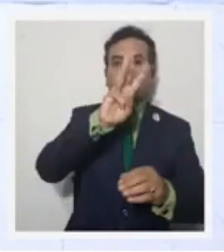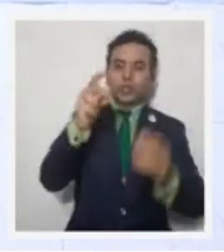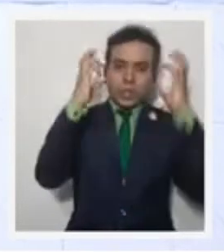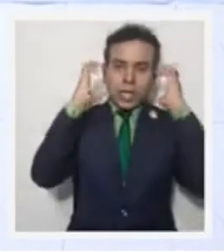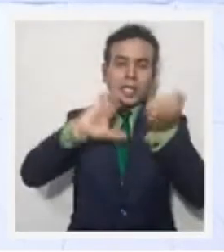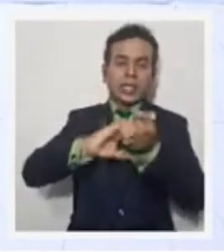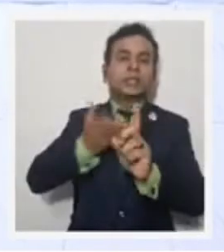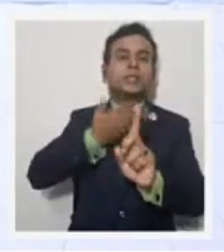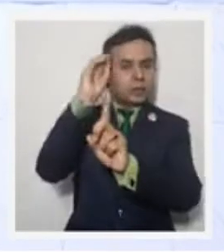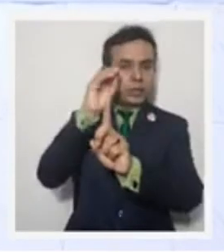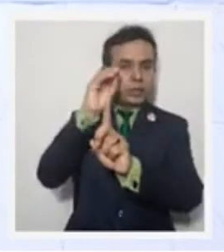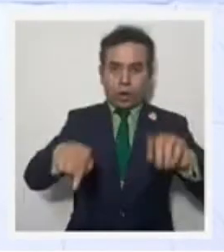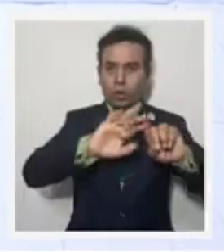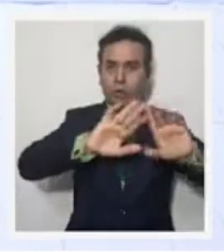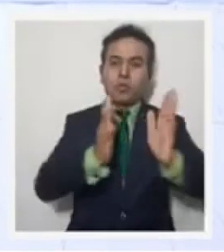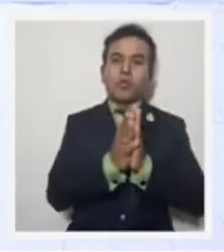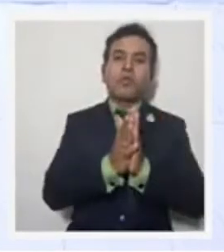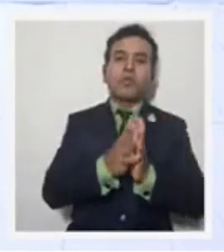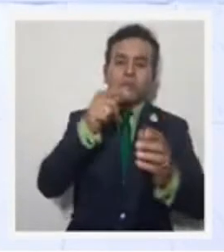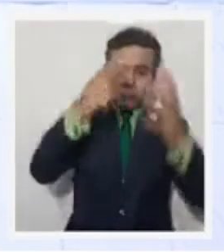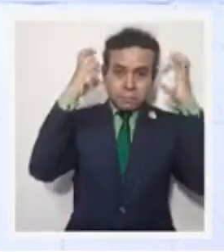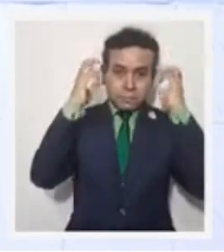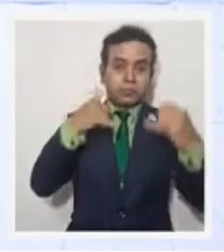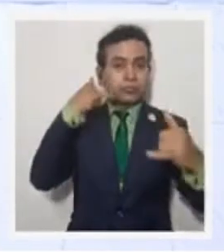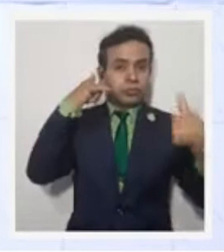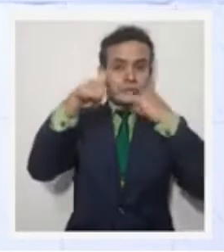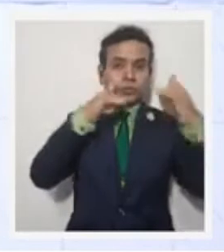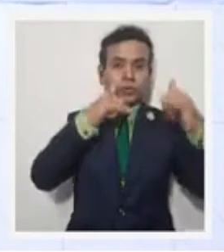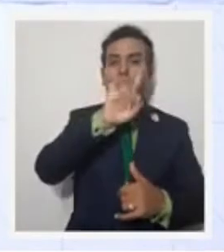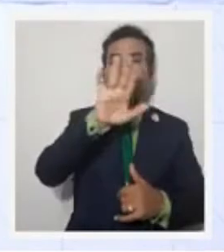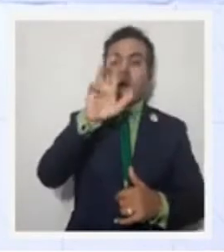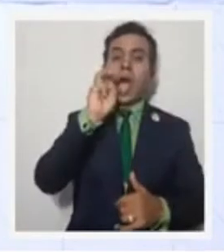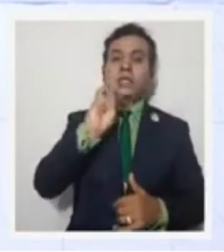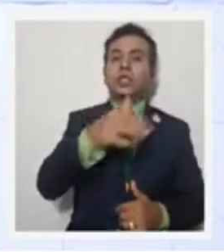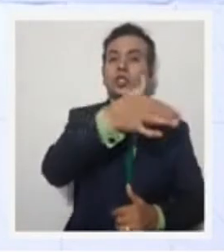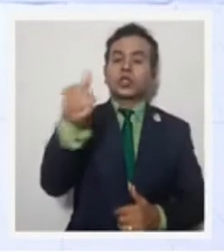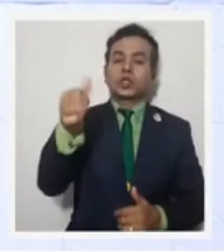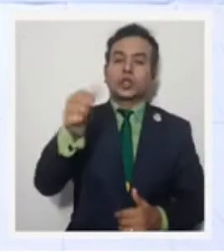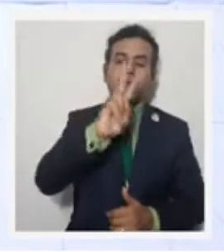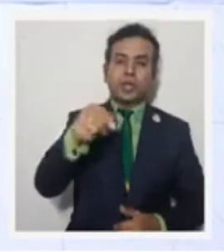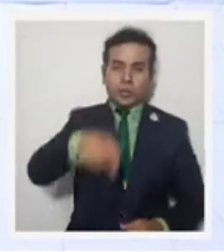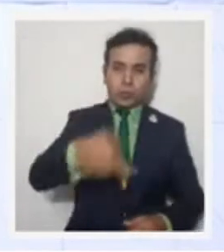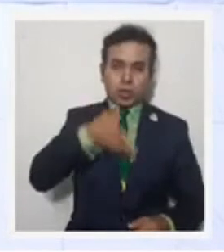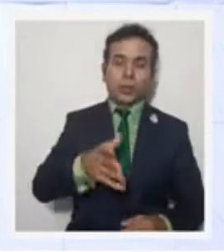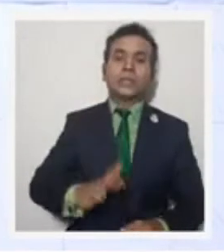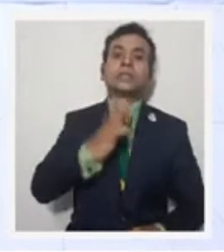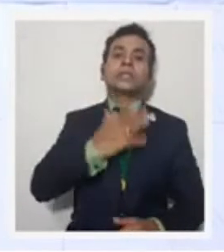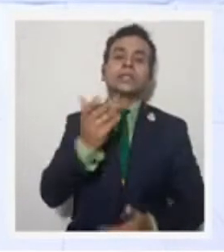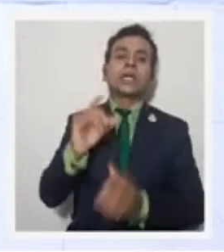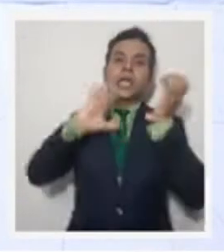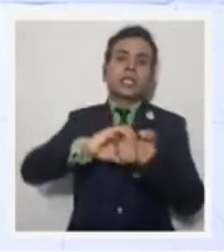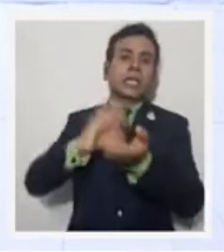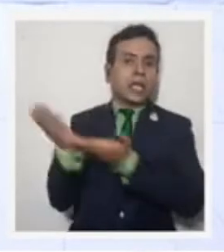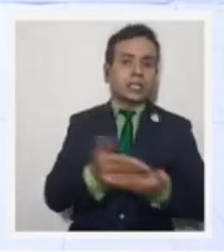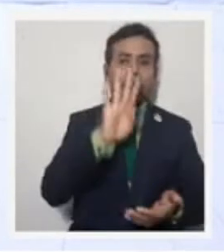সংখ্যা বেড়েছে আরও 32 জন এবং মোট এখন আমাদের প্রশিক্ষণপ্রাপ্ত চিকিৎসক আছেন 15,622 জন